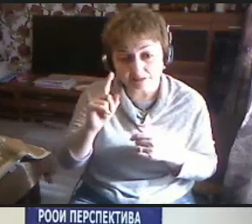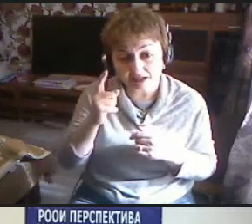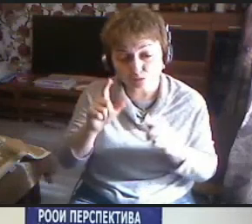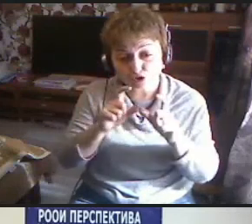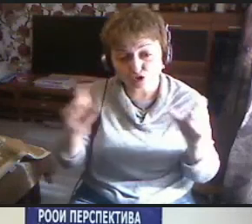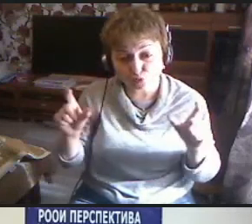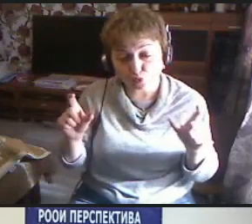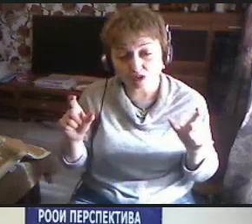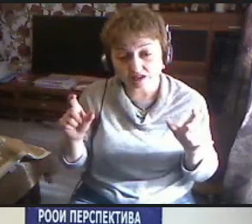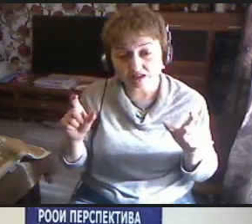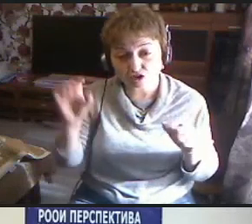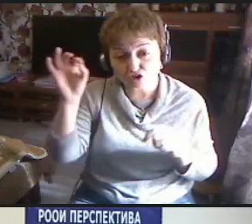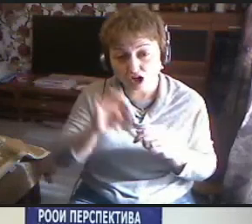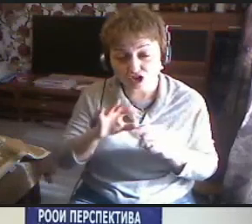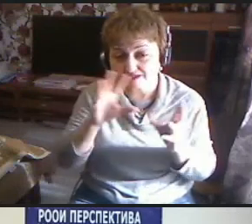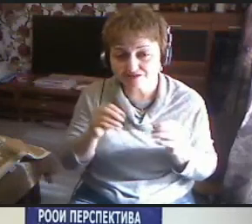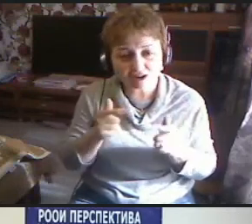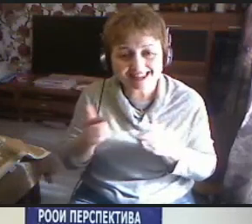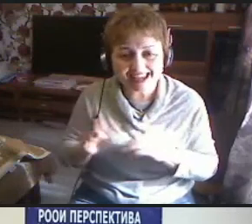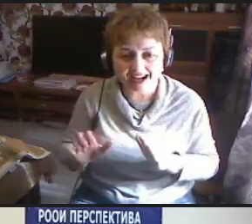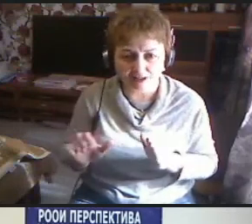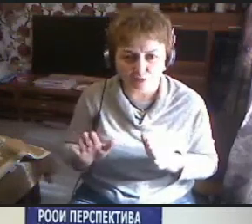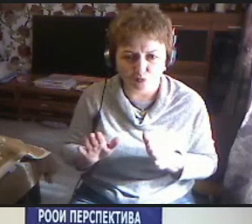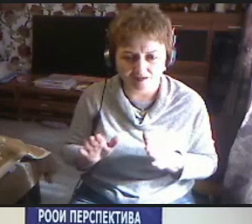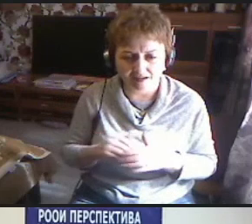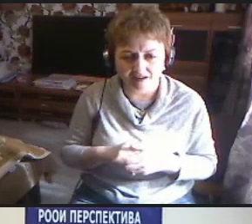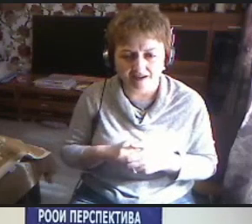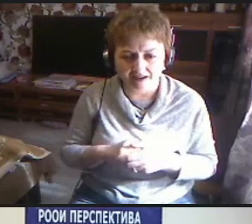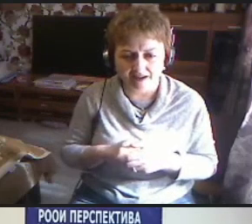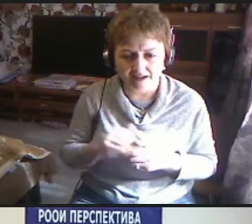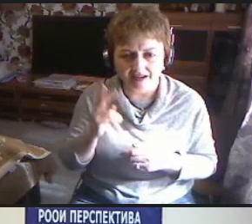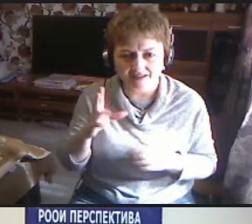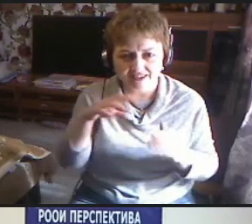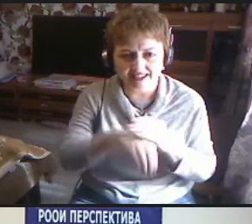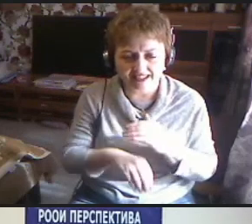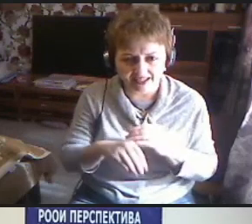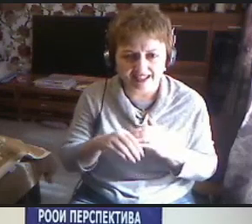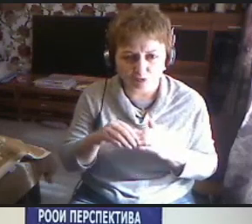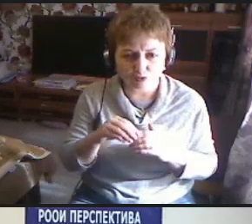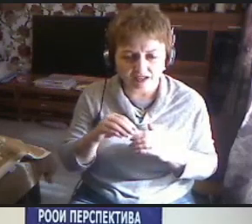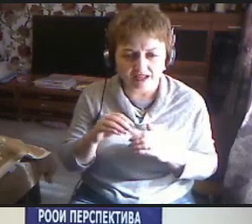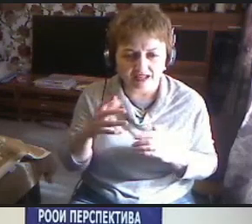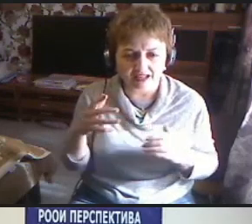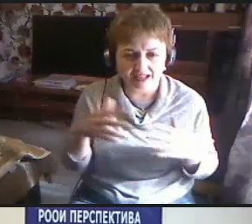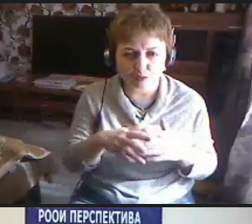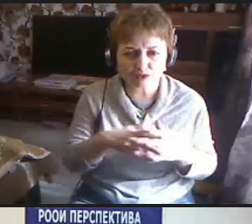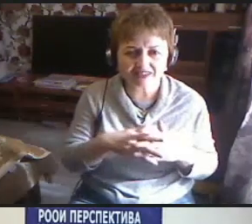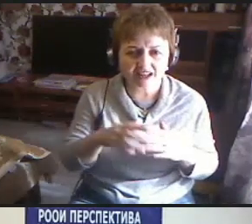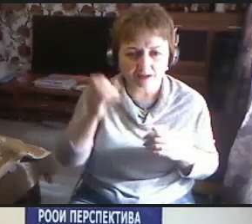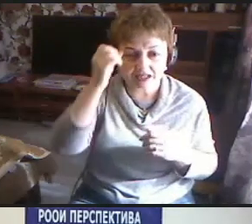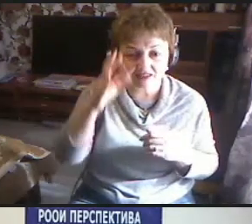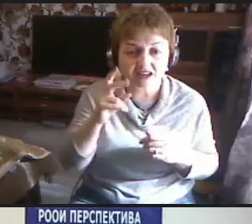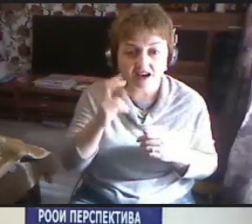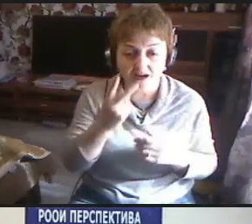школы чаще всего не готовы к внедрению инклюзивного образования, как